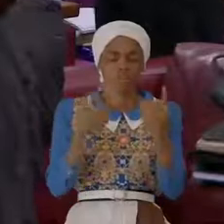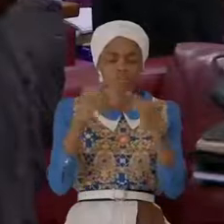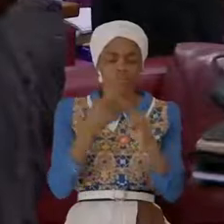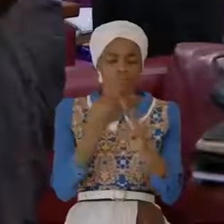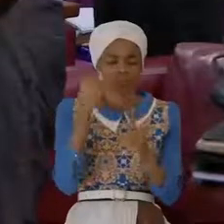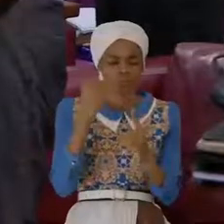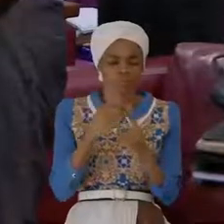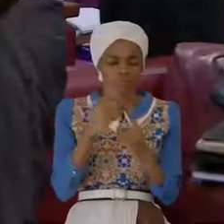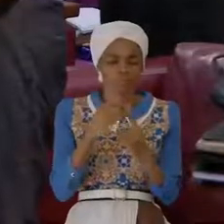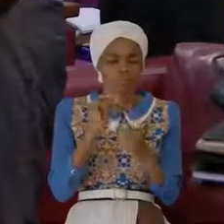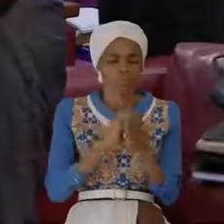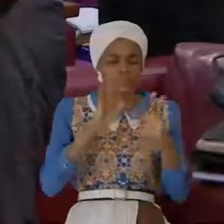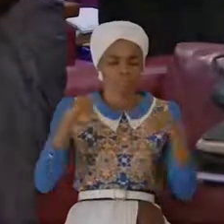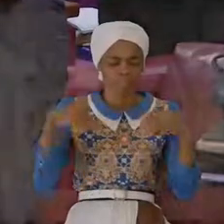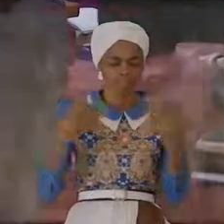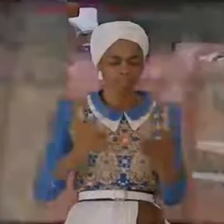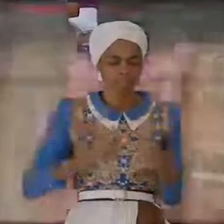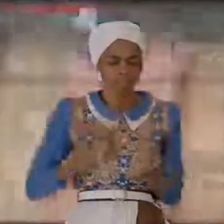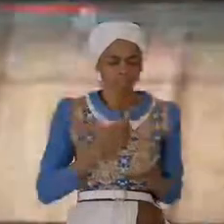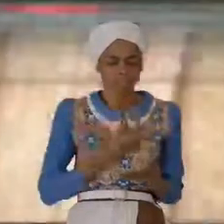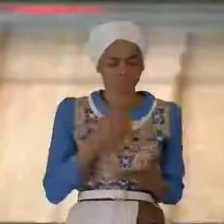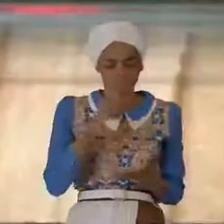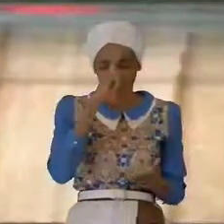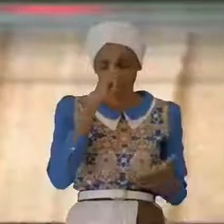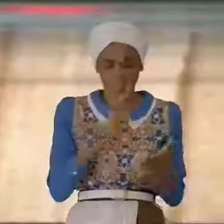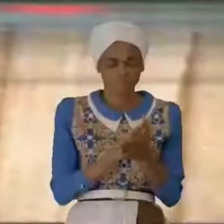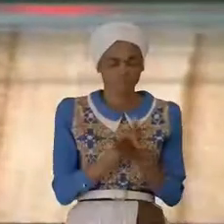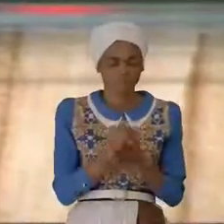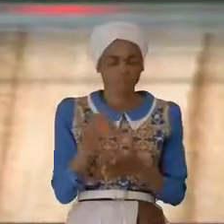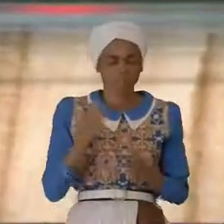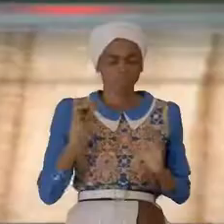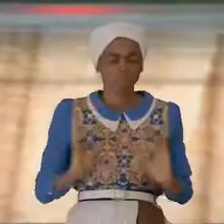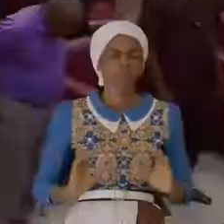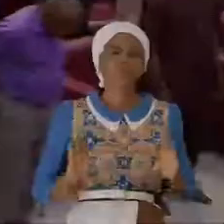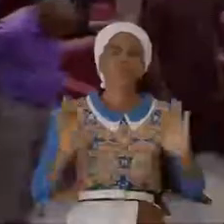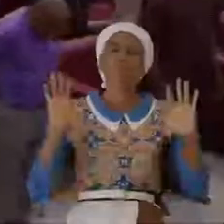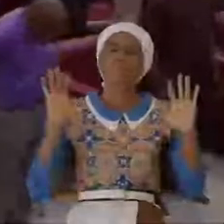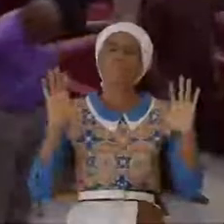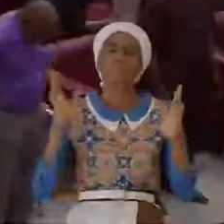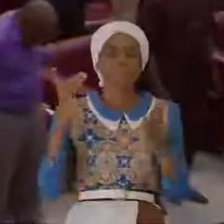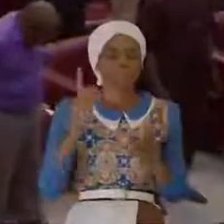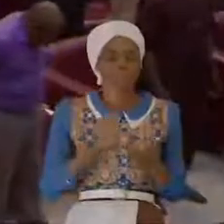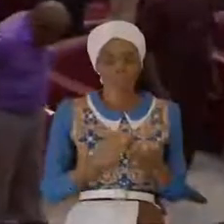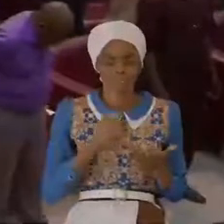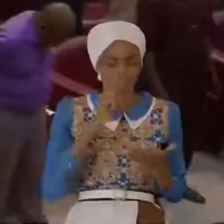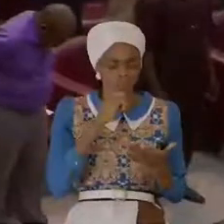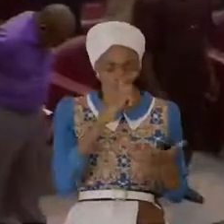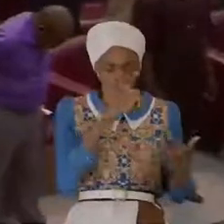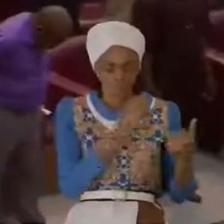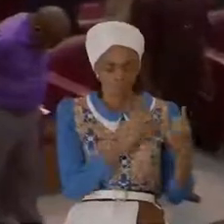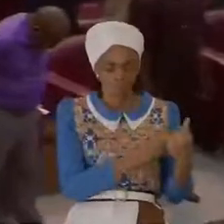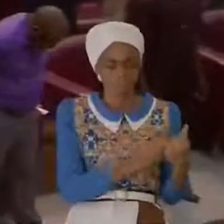accompagne la parole, qui nous donne la conviction, la consécration, l'intention, la